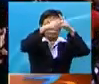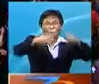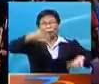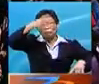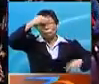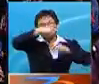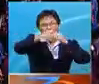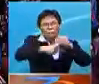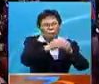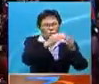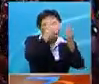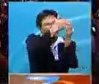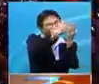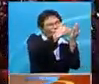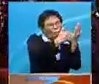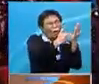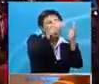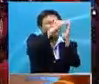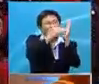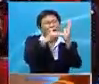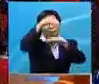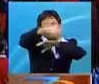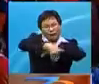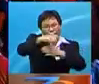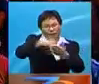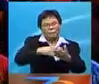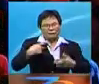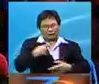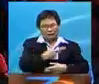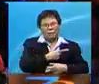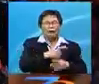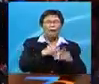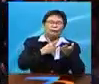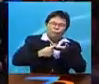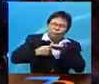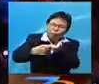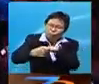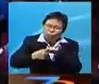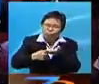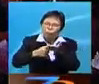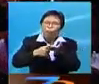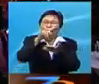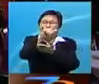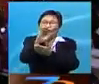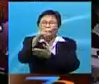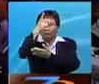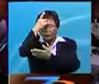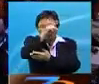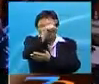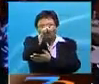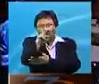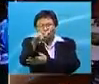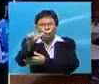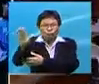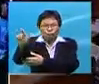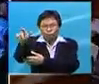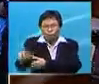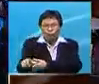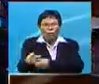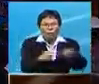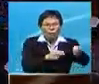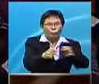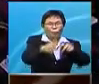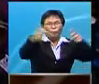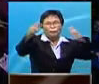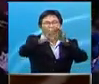lanjut tentang susun atur acara pada malam ini, sempat kita berbual bicara dengan yang berbahagia Datuk Zulkifli Saleh yang merupakan pengurus besar